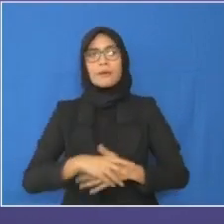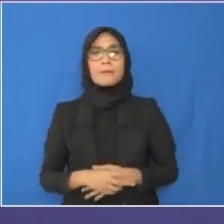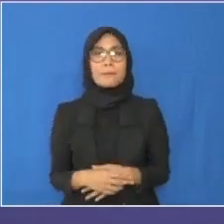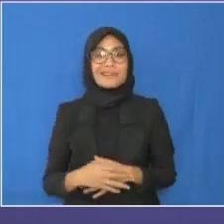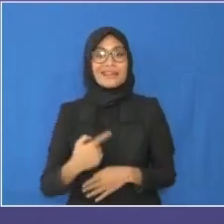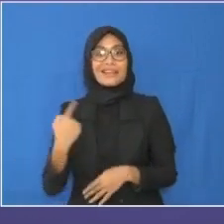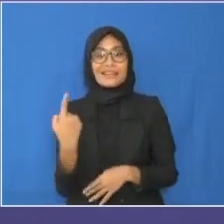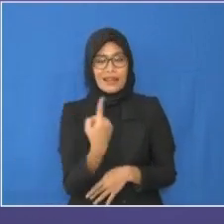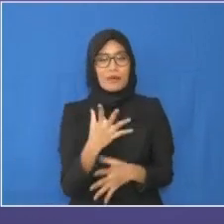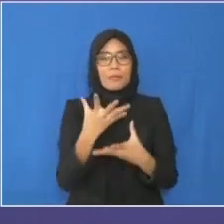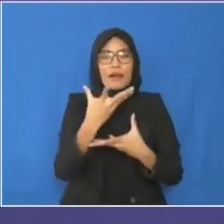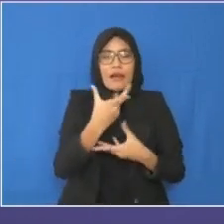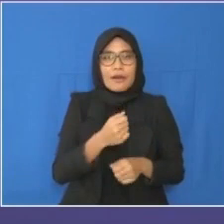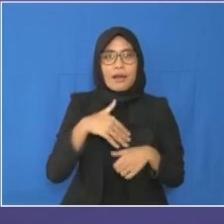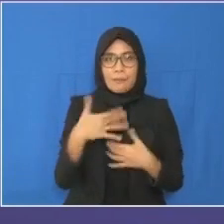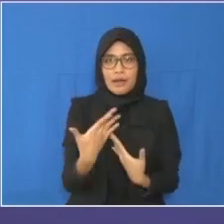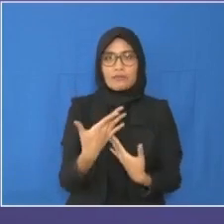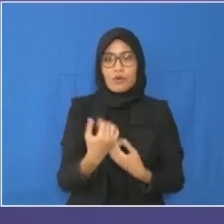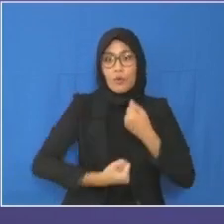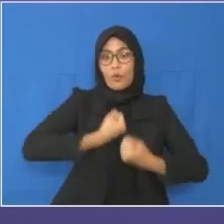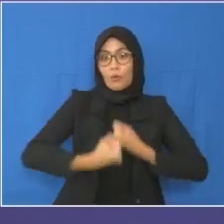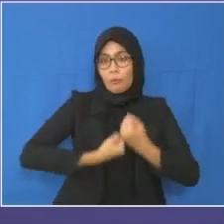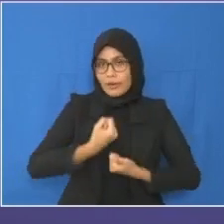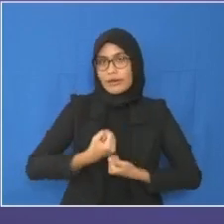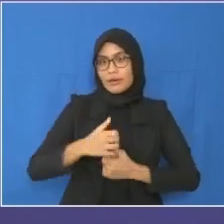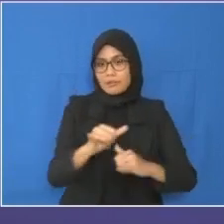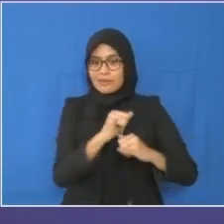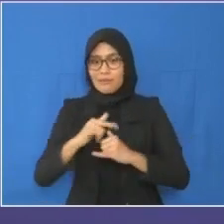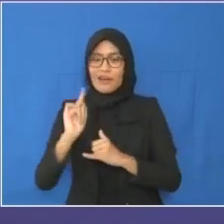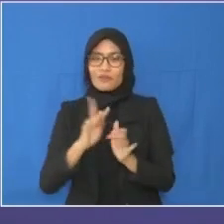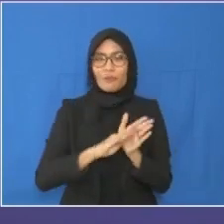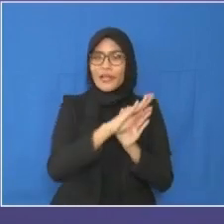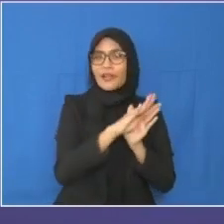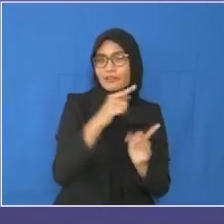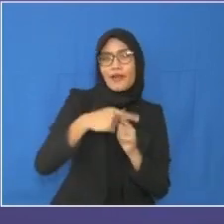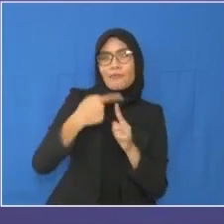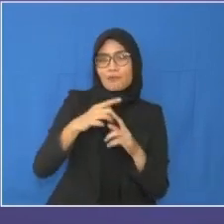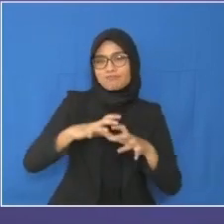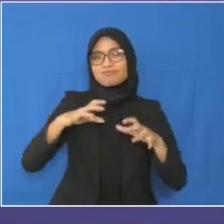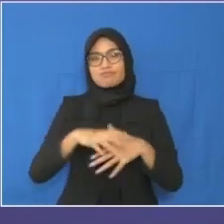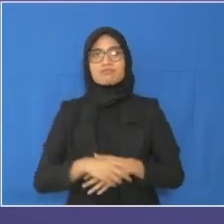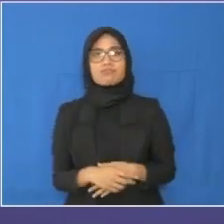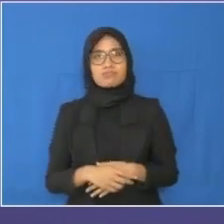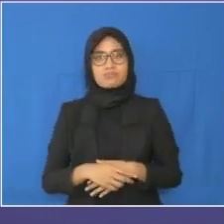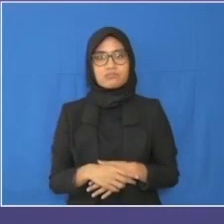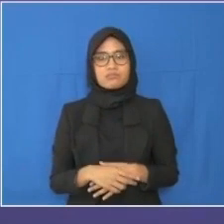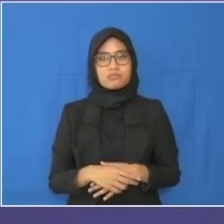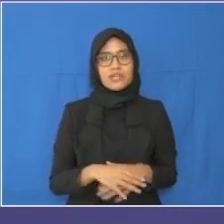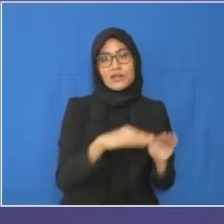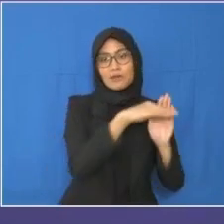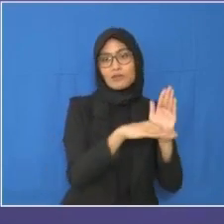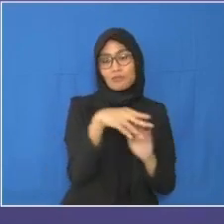kita berharap upaya kinerja ini kita tingkatkan lagi Hai sesuai Instruksi